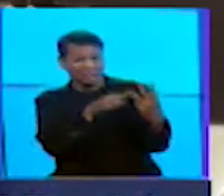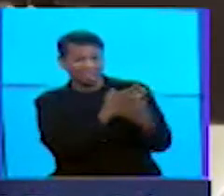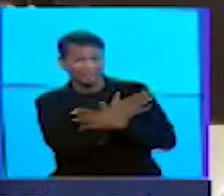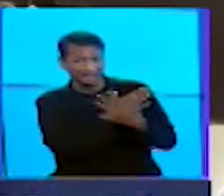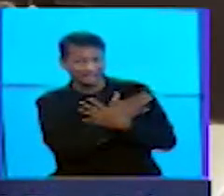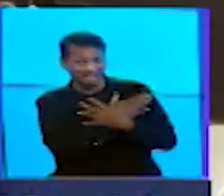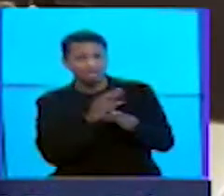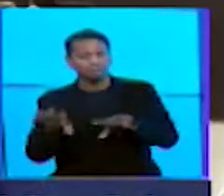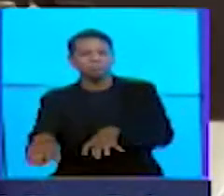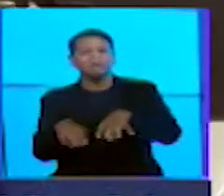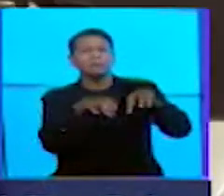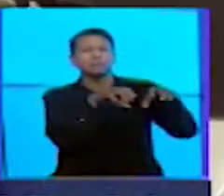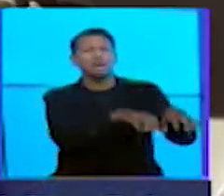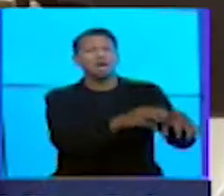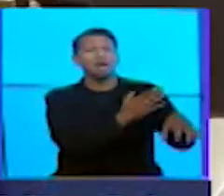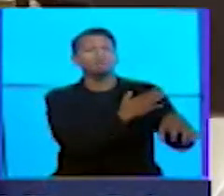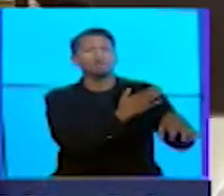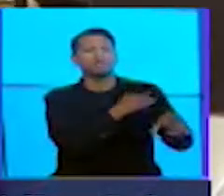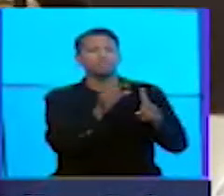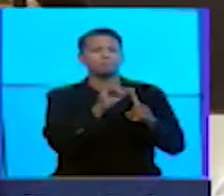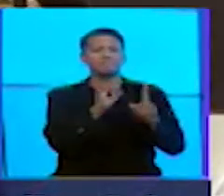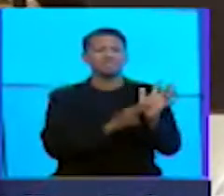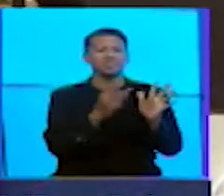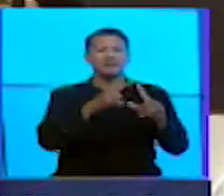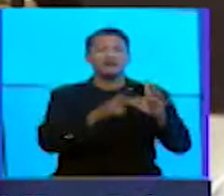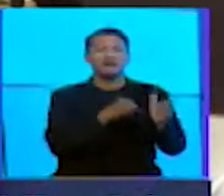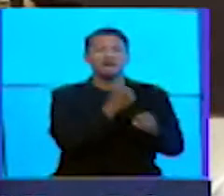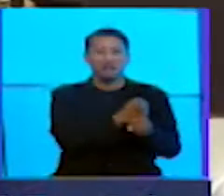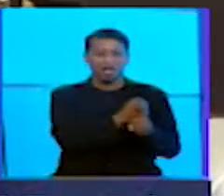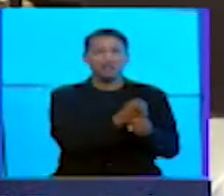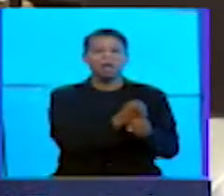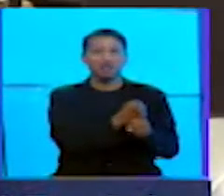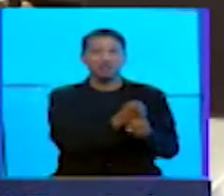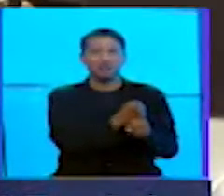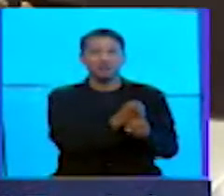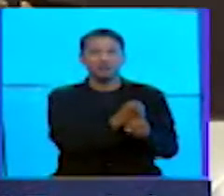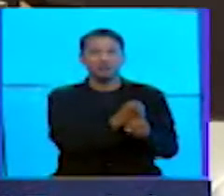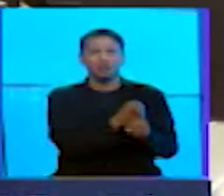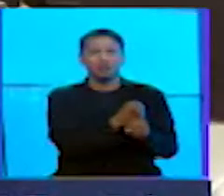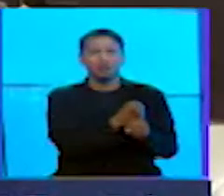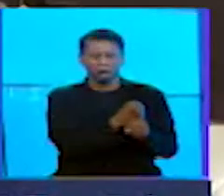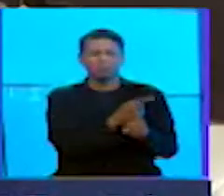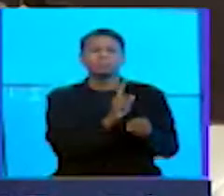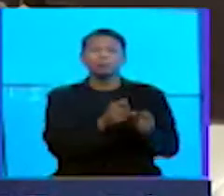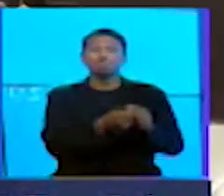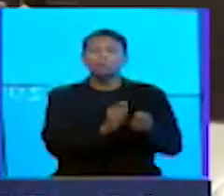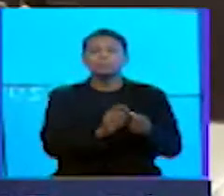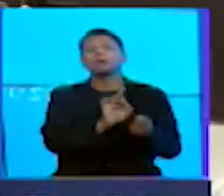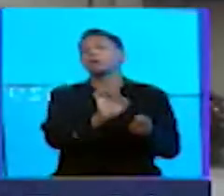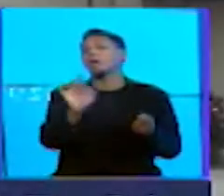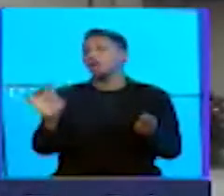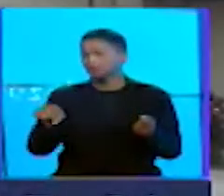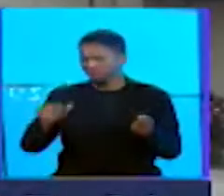5 tersangka yang ditetapkan yang berperan untuk memindahkan dan memakamkan jasad itu di Kabupaten